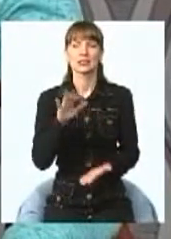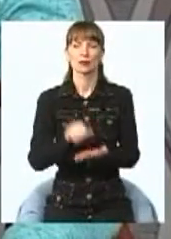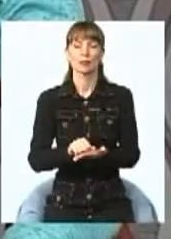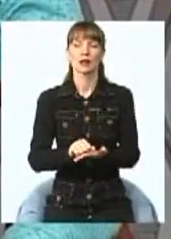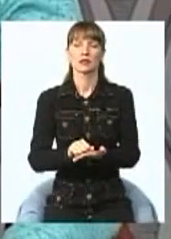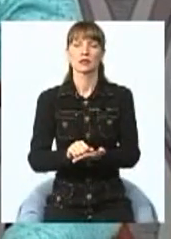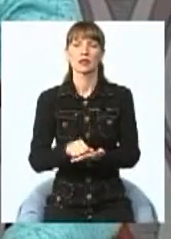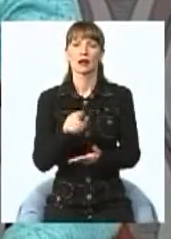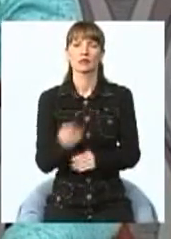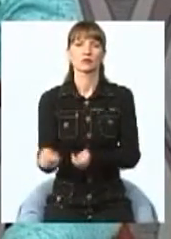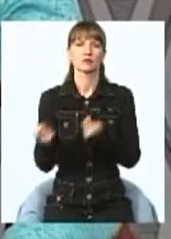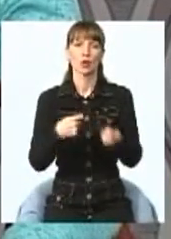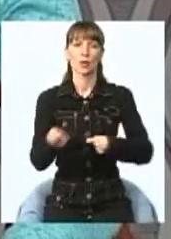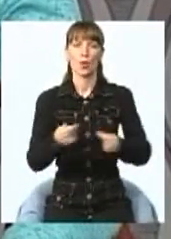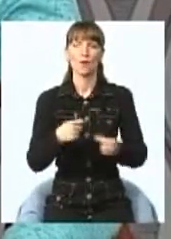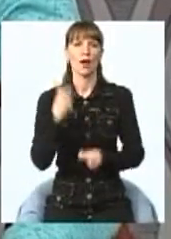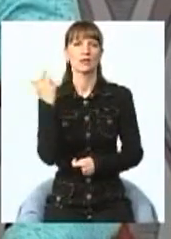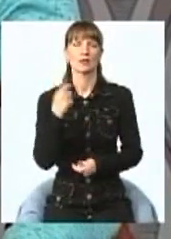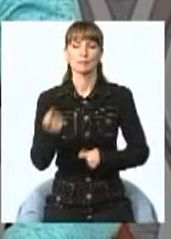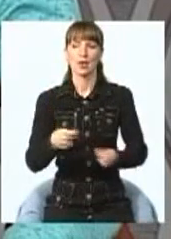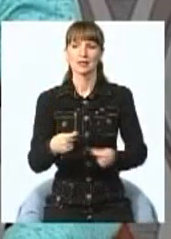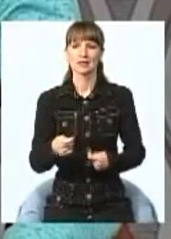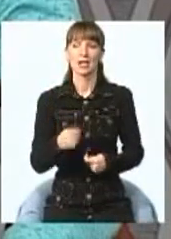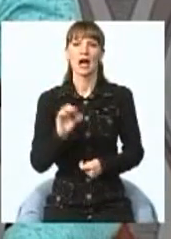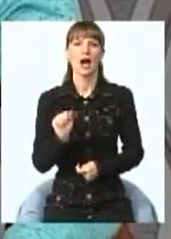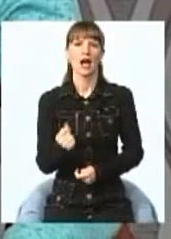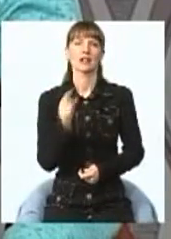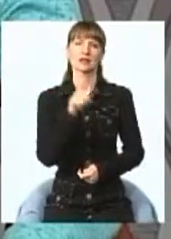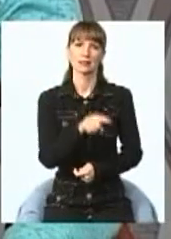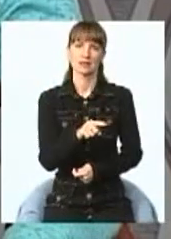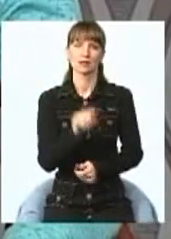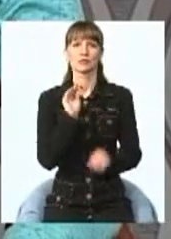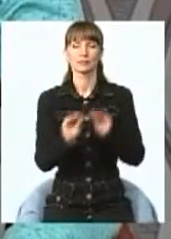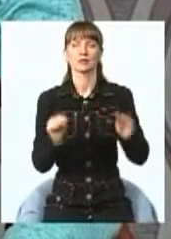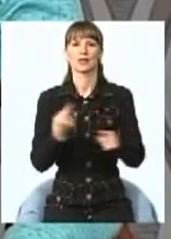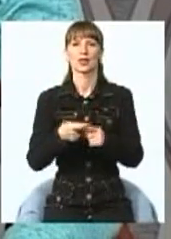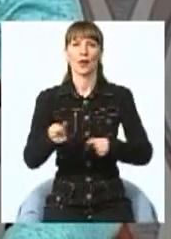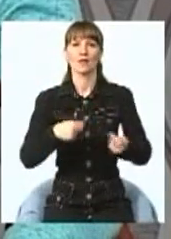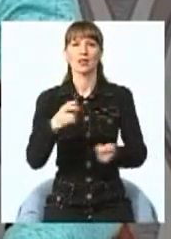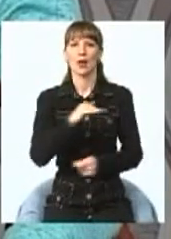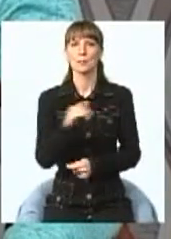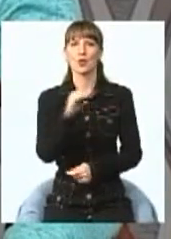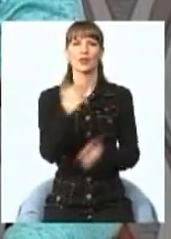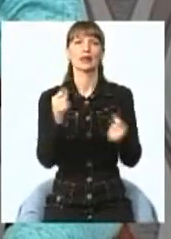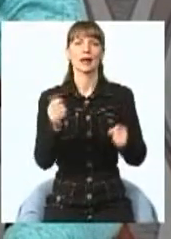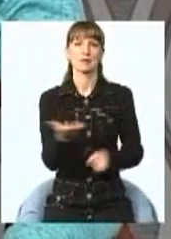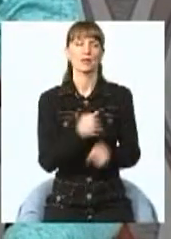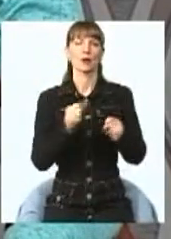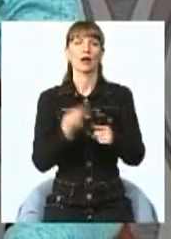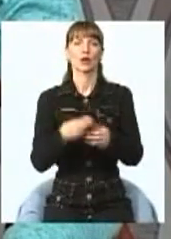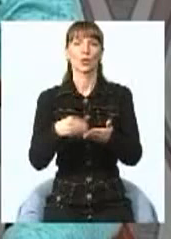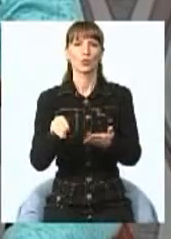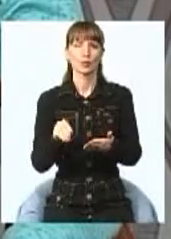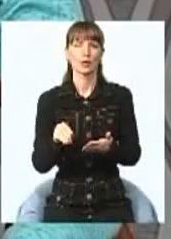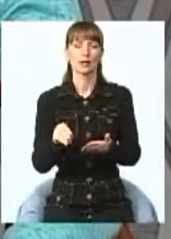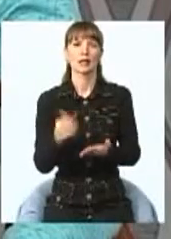вони доставляють товар до певних, так, власників магазинів. Ну, а ті вже і розміщують цей товар на полички, де ми можемо його і придбати. Власне, якби